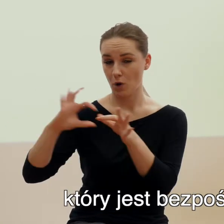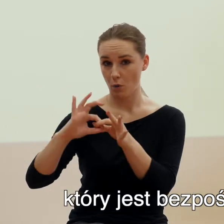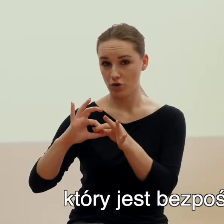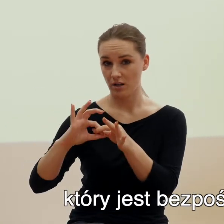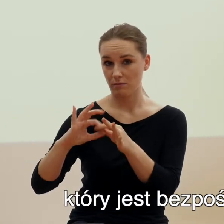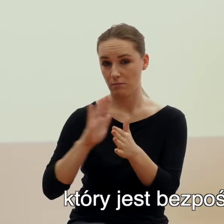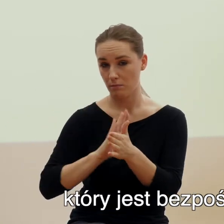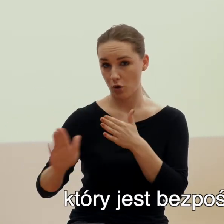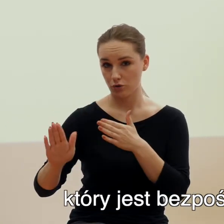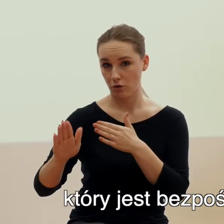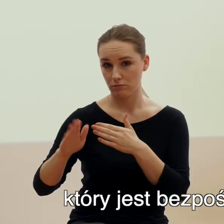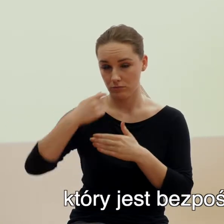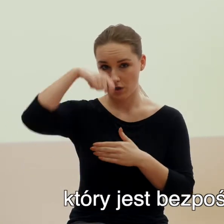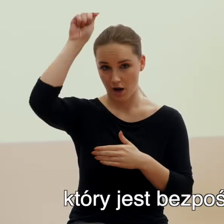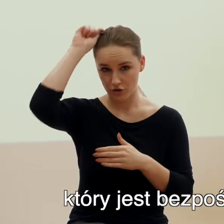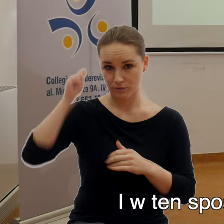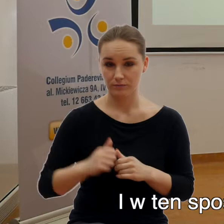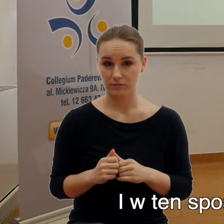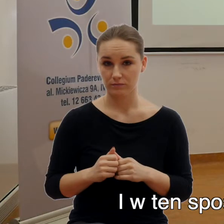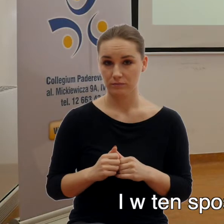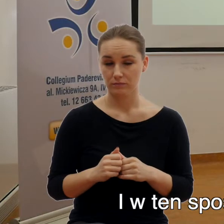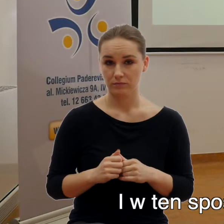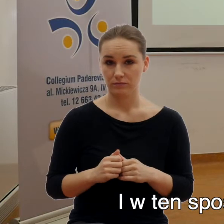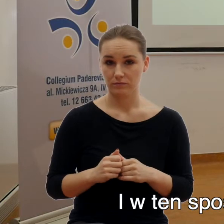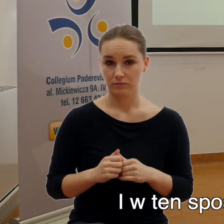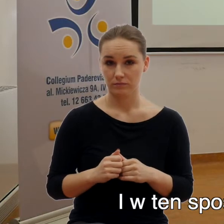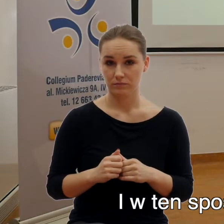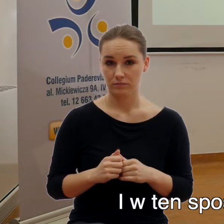z komendą straży pożarnej i w ten sposób